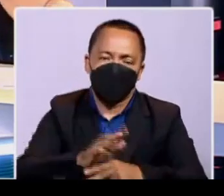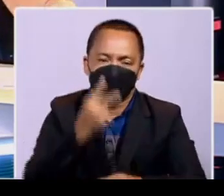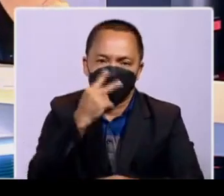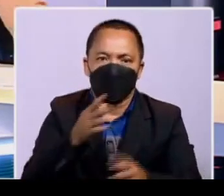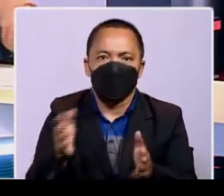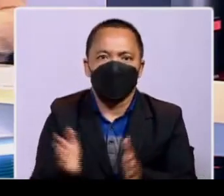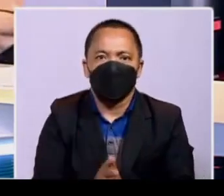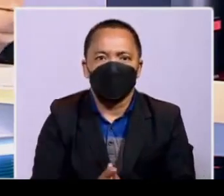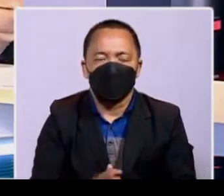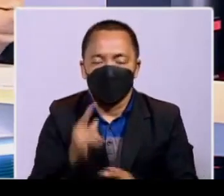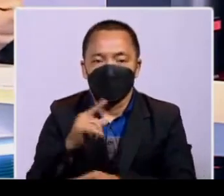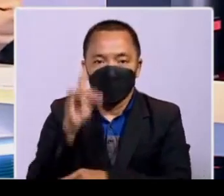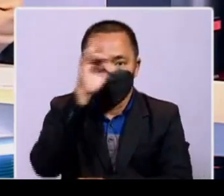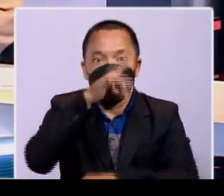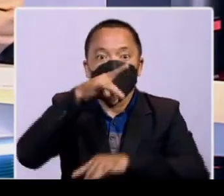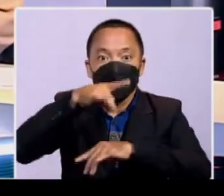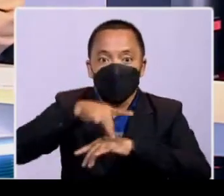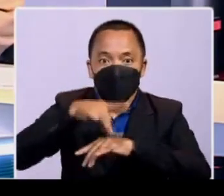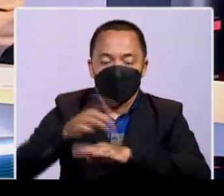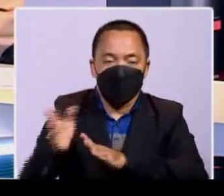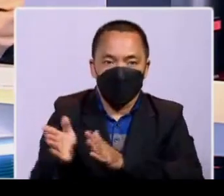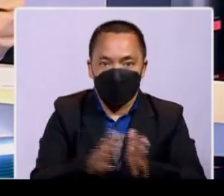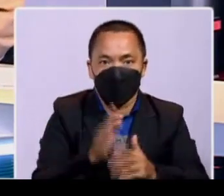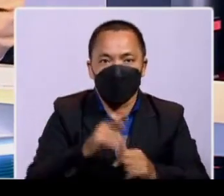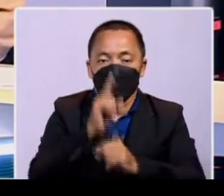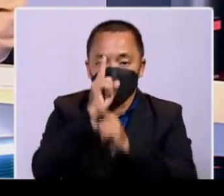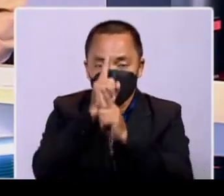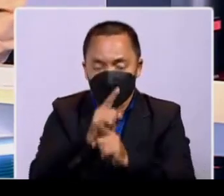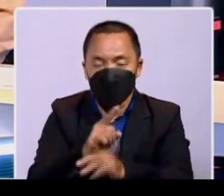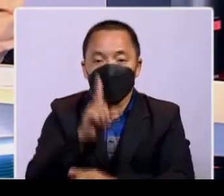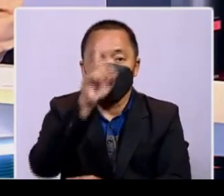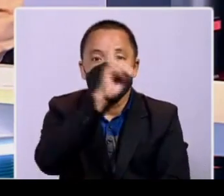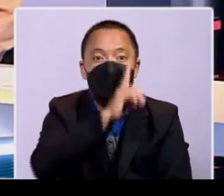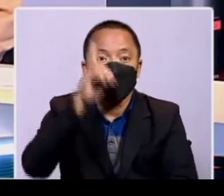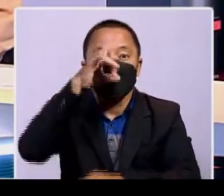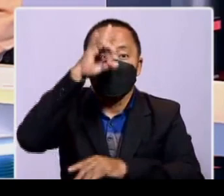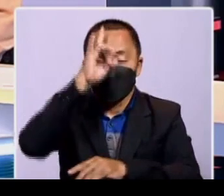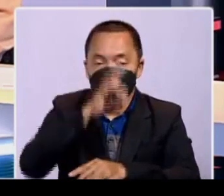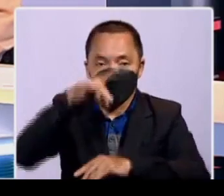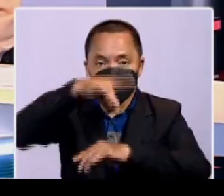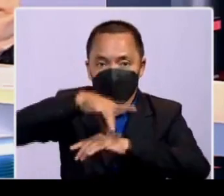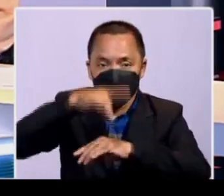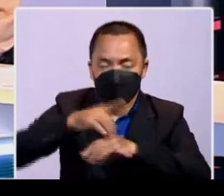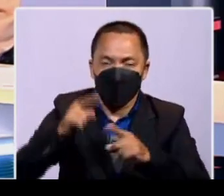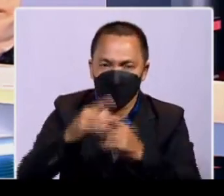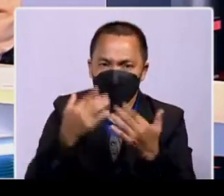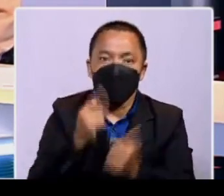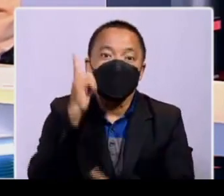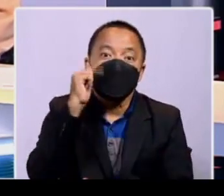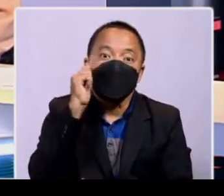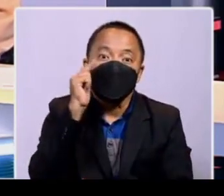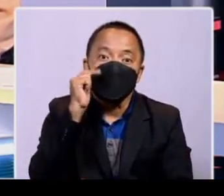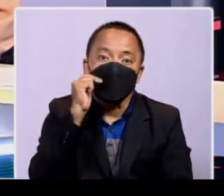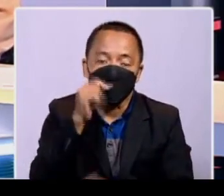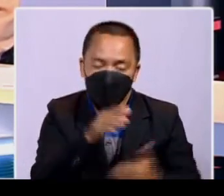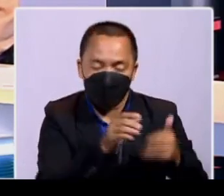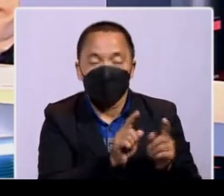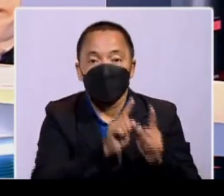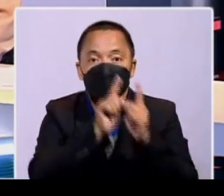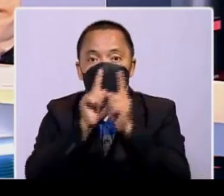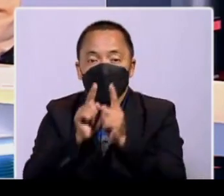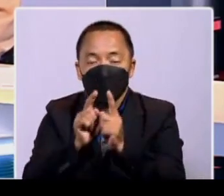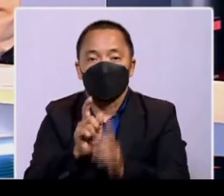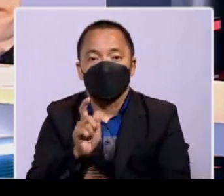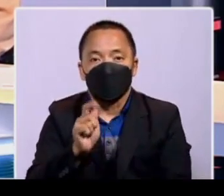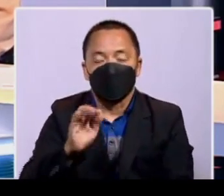ดูของคดีของคุณแตงโมต่อนะฮะ ก็เป็นความคืบหน้าการติดตามคดีการเสียชีวิตของคุณแตงโมนะคะเพราะว่าในวันนี้คุณแม่ค่ะควงธนาอาคงคุณอั